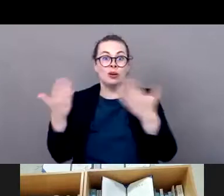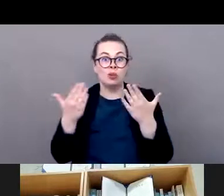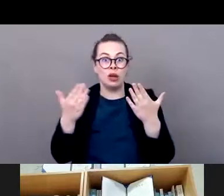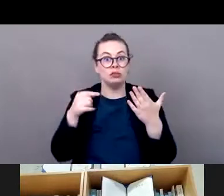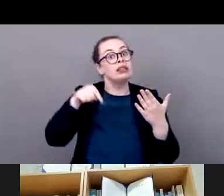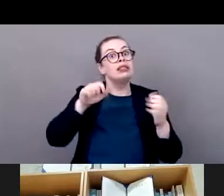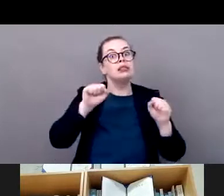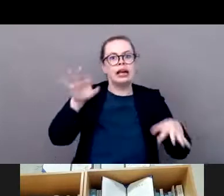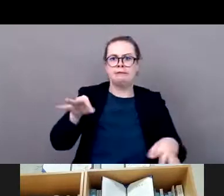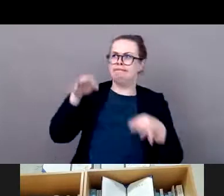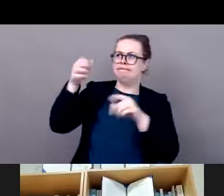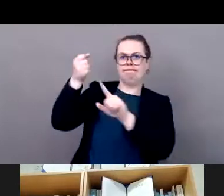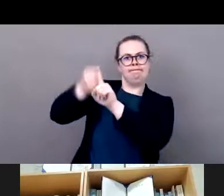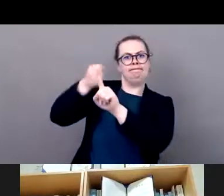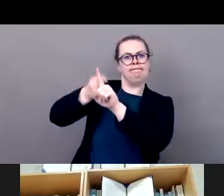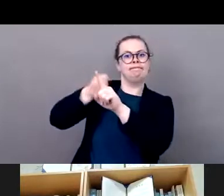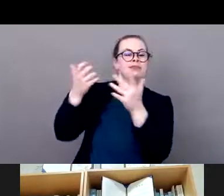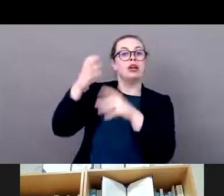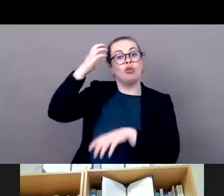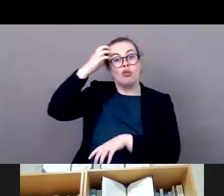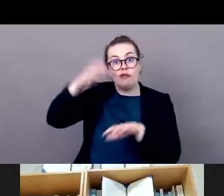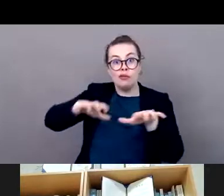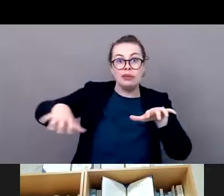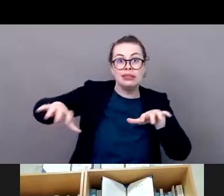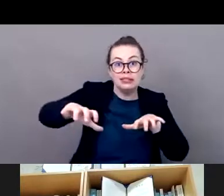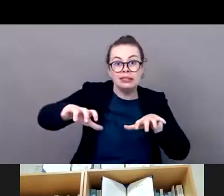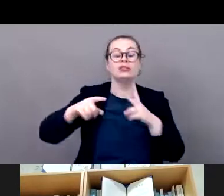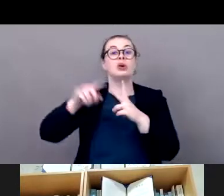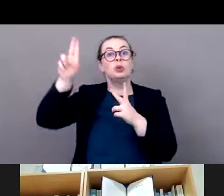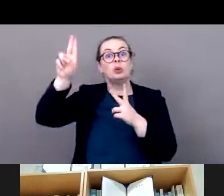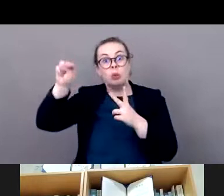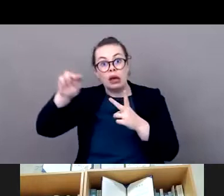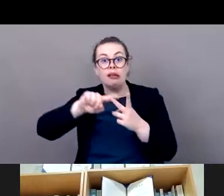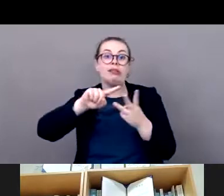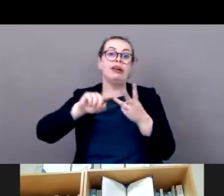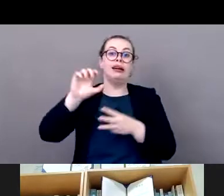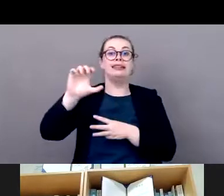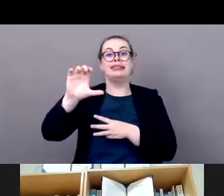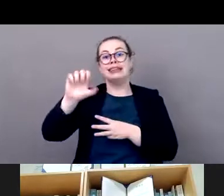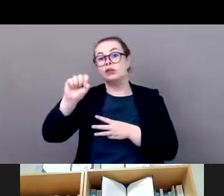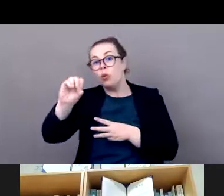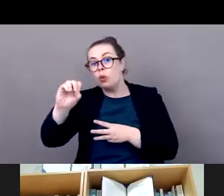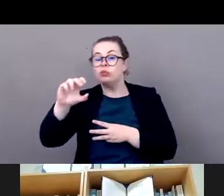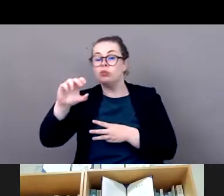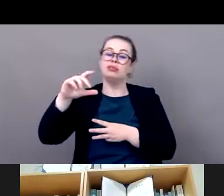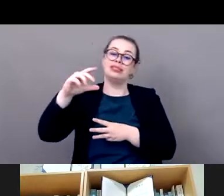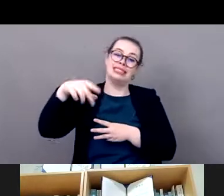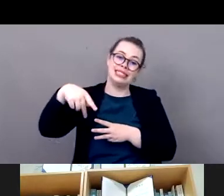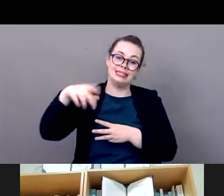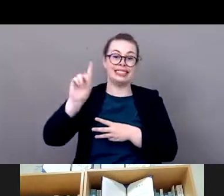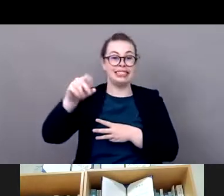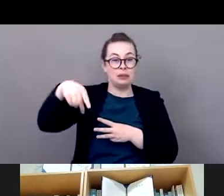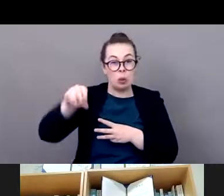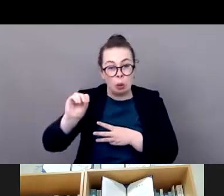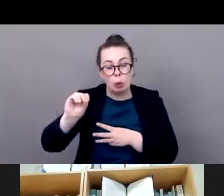les barrières qui existent, afin de rappeler au gouvernement, à la société civile et à toutes les autres parties prenantes que les personnes en situation